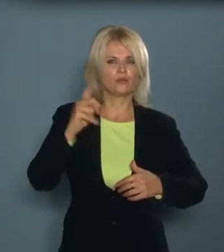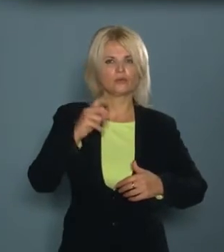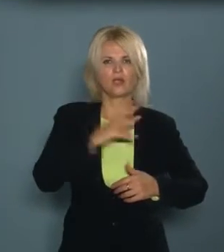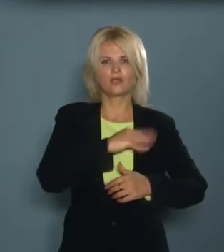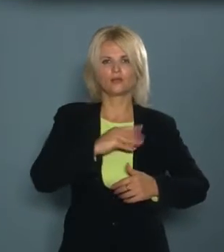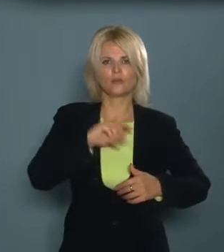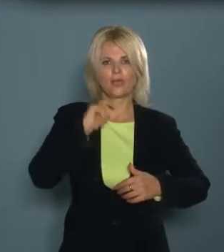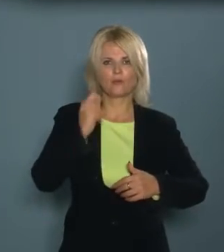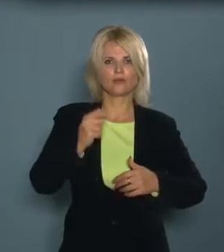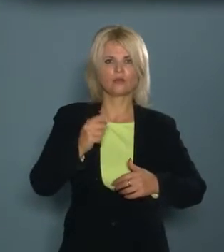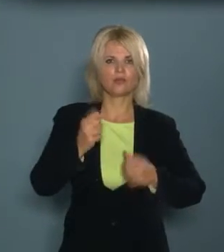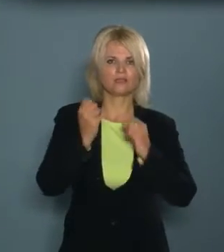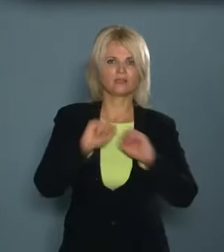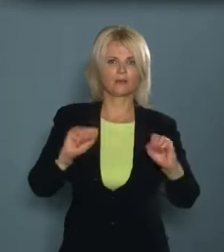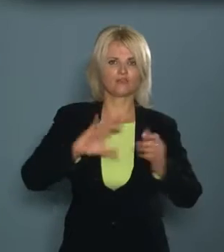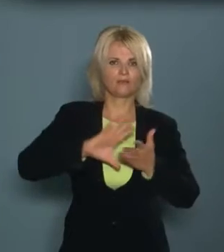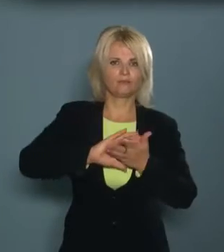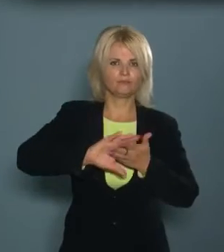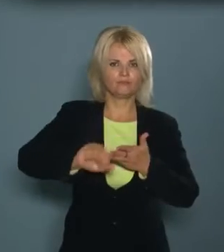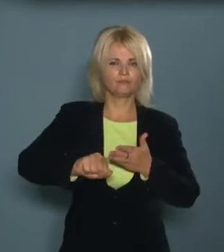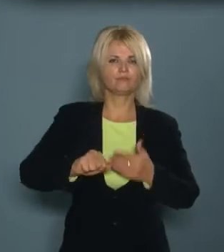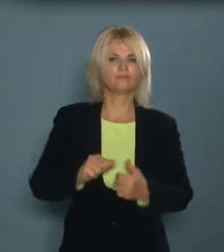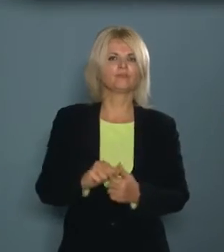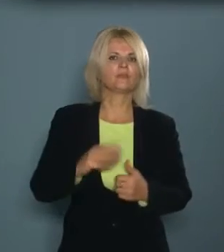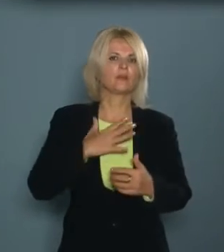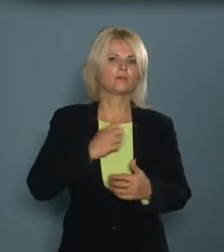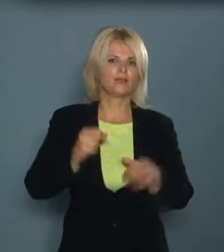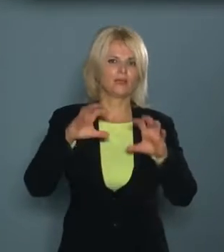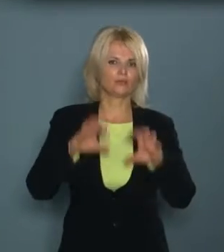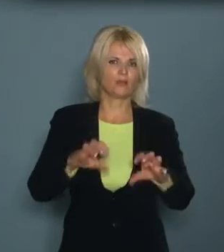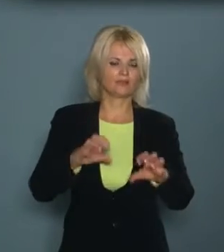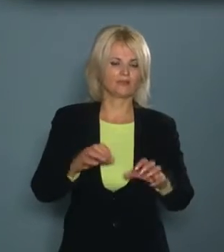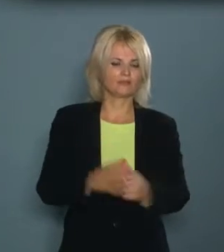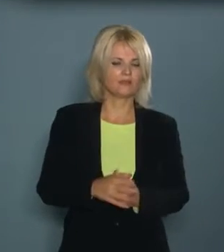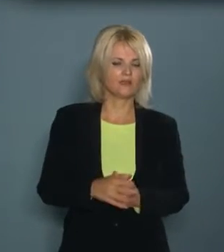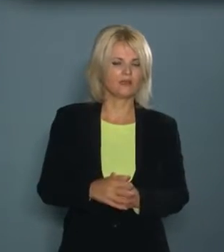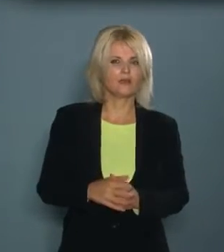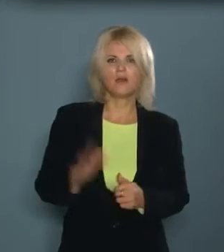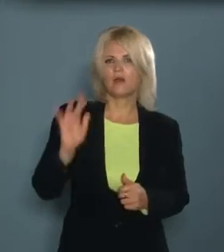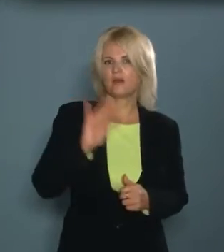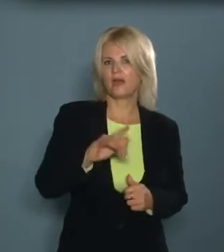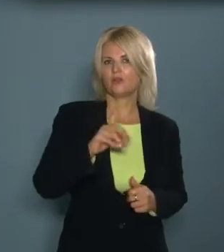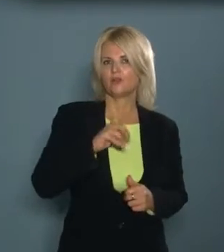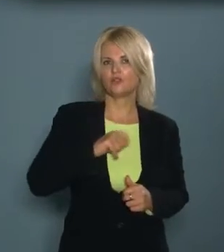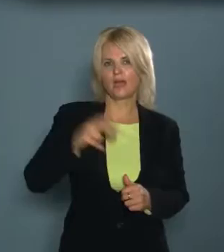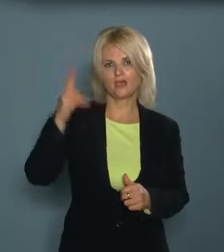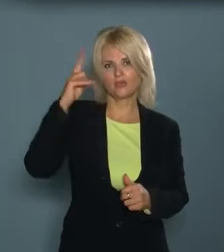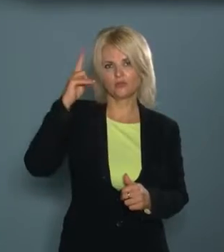és a függetlenséget eltiporni, mégis megtették, ami rájuk és lelkiismeretükre volt